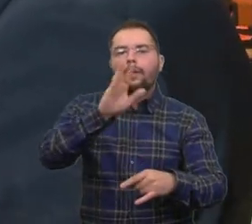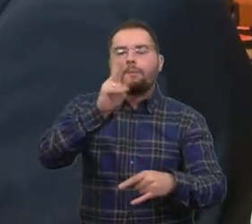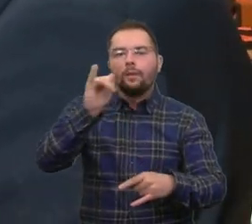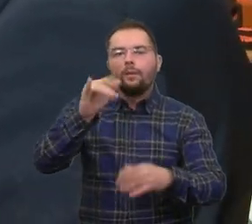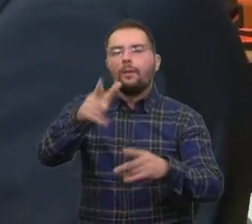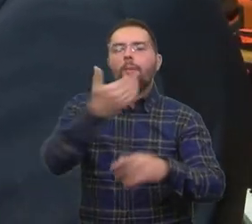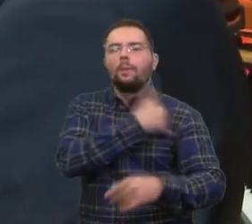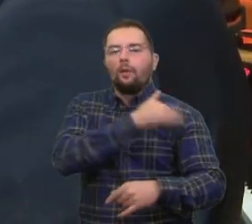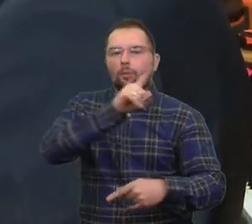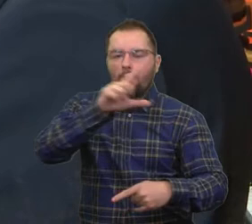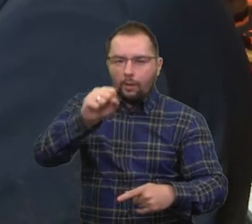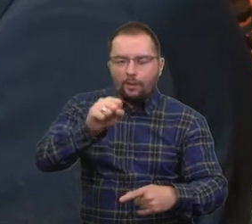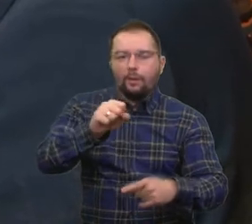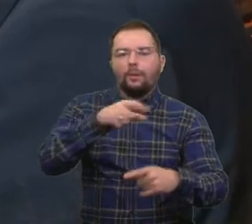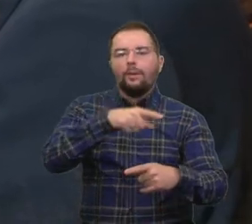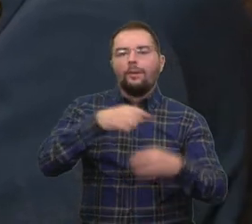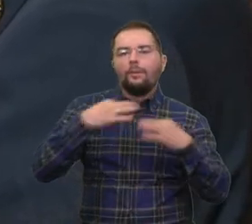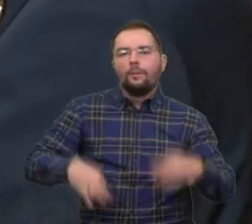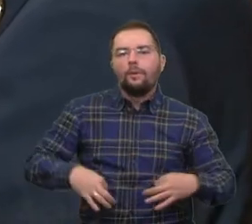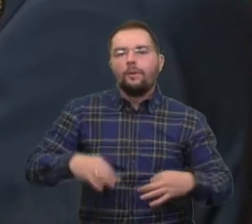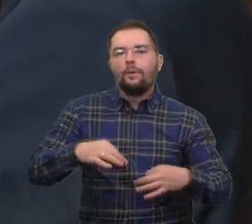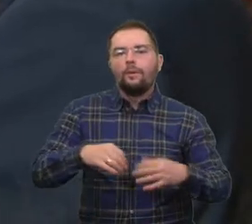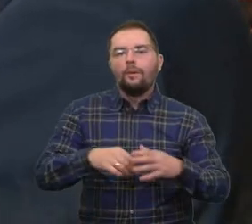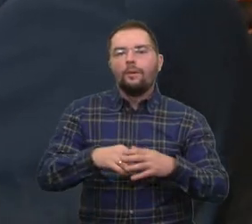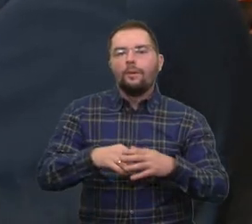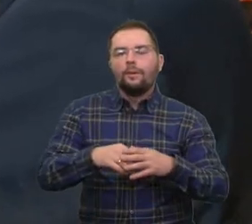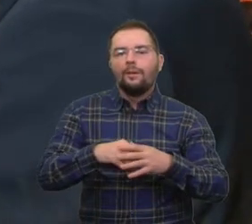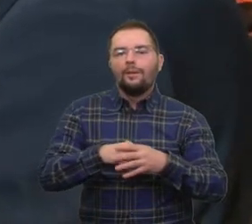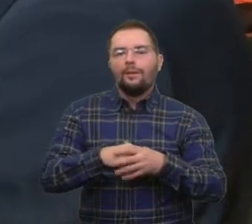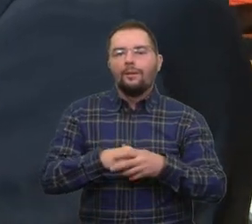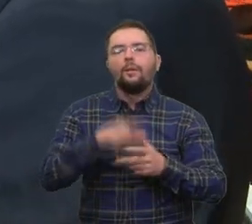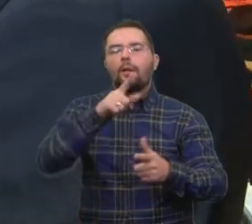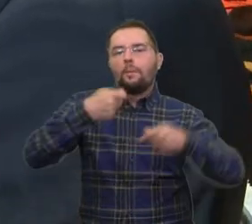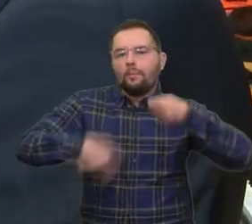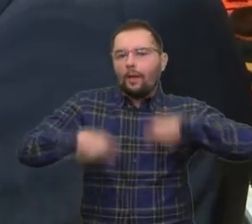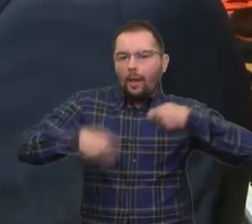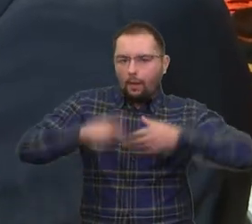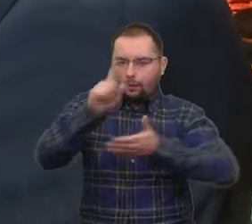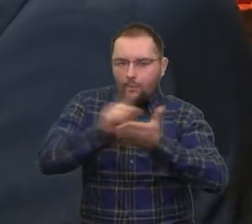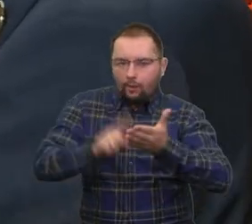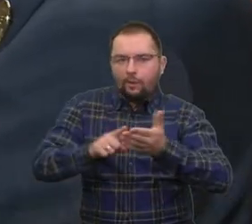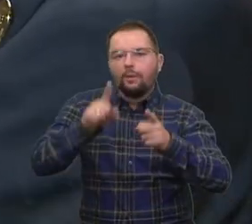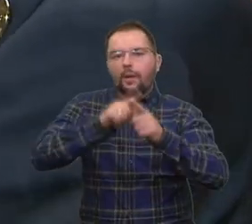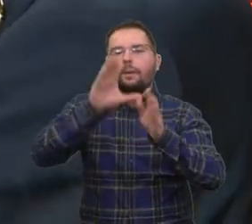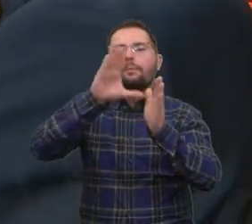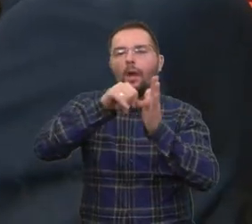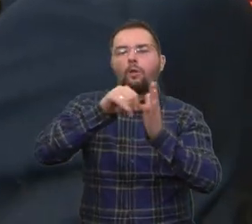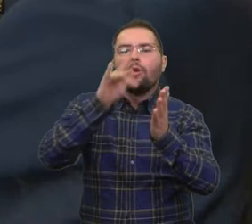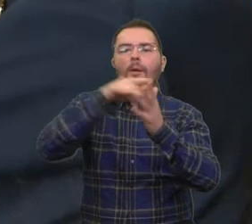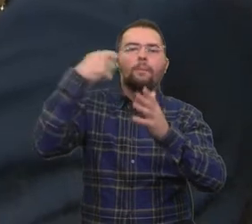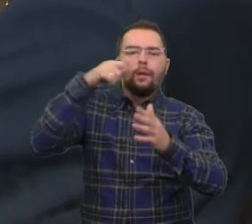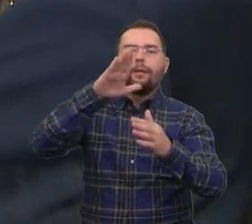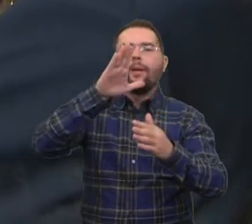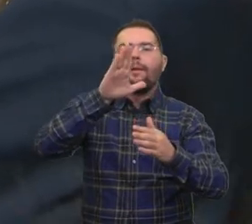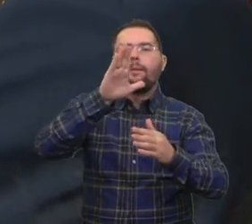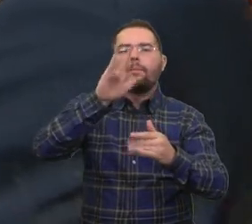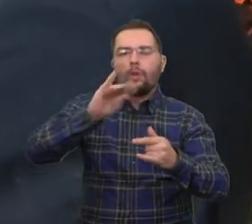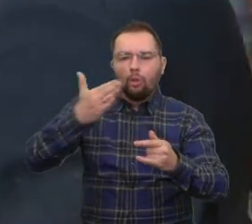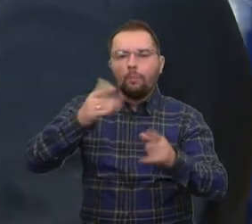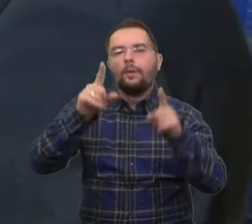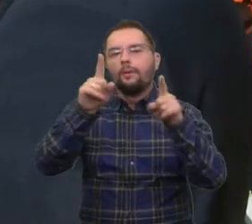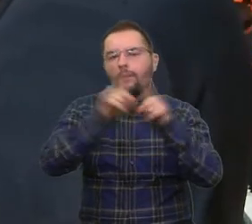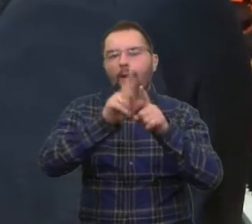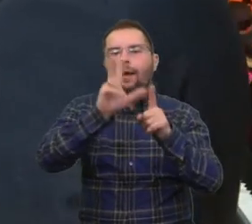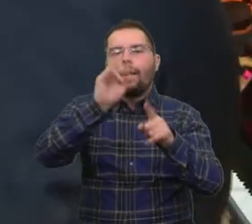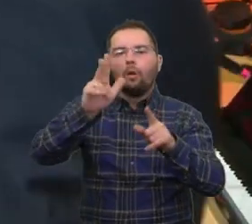Klimaszewski, Bielsko-Biała, pani Sława Umińska-Duraj, Piekary Śląskie, Mariusz Wołosz, Bytom, Kazimierz